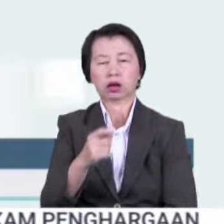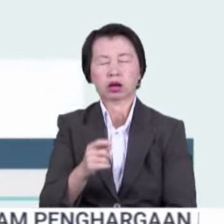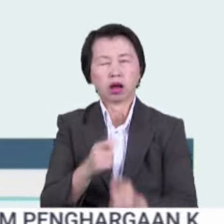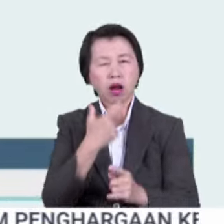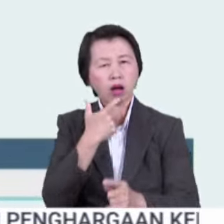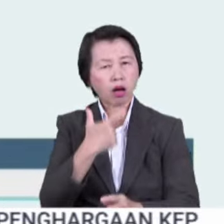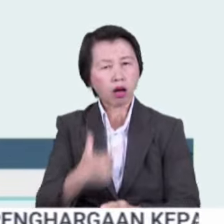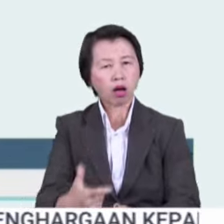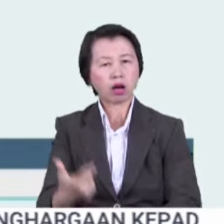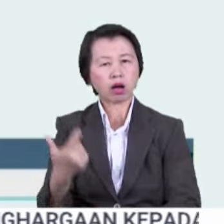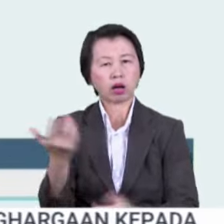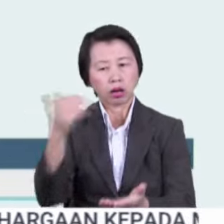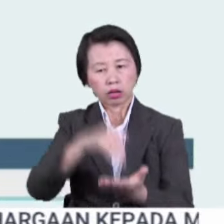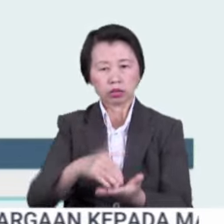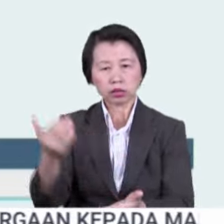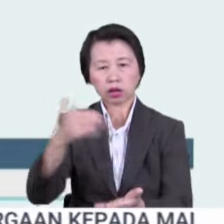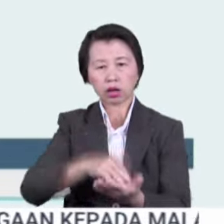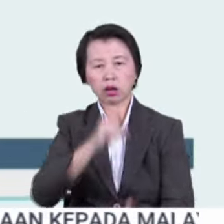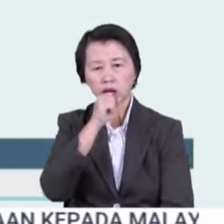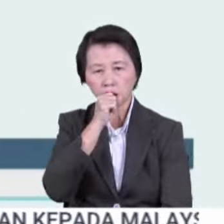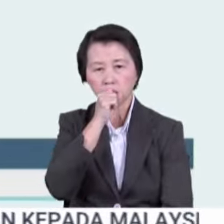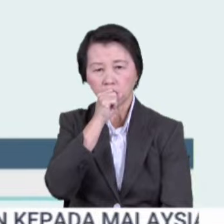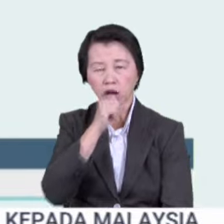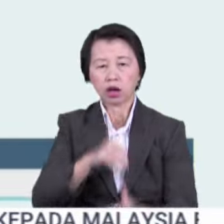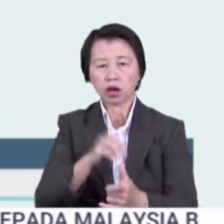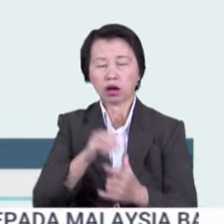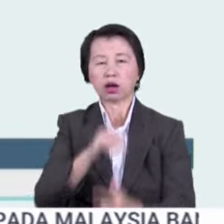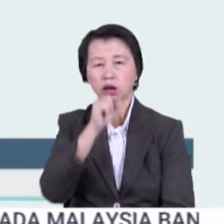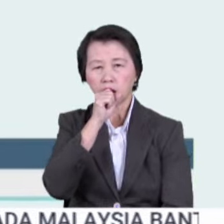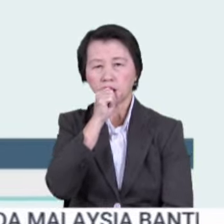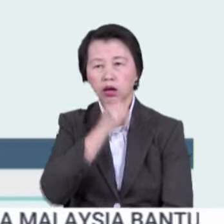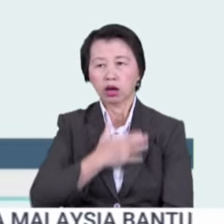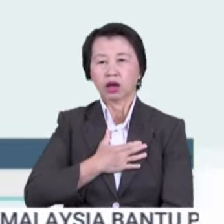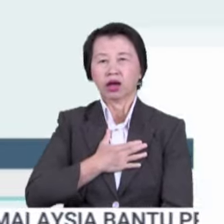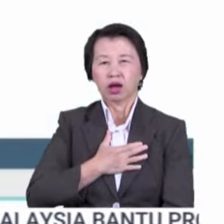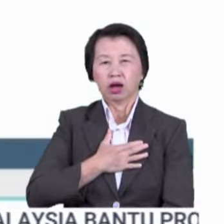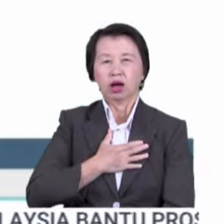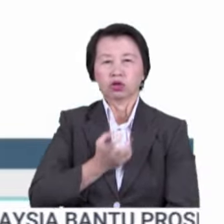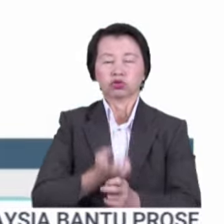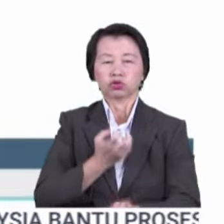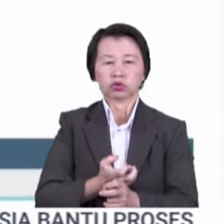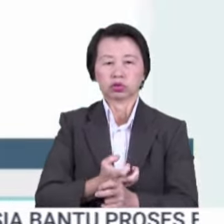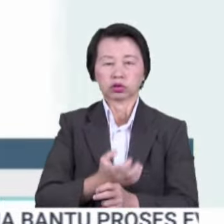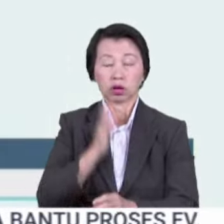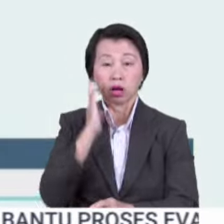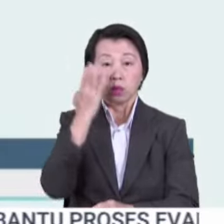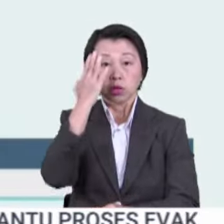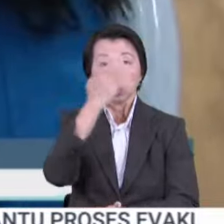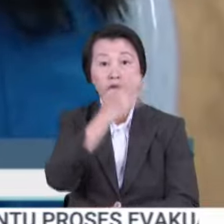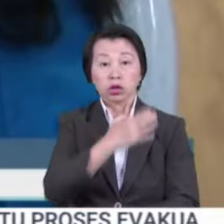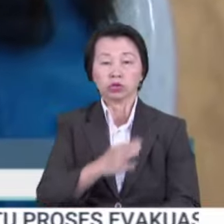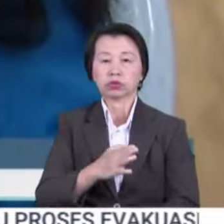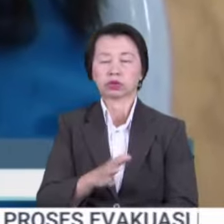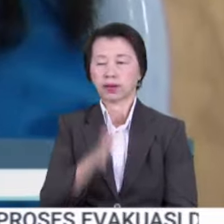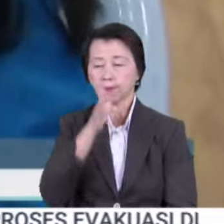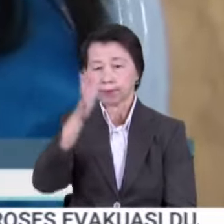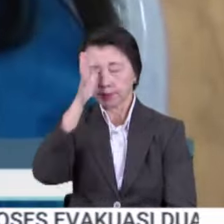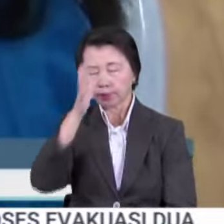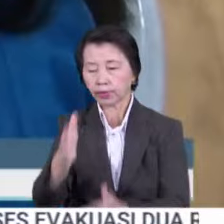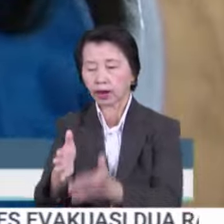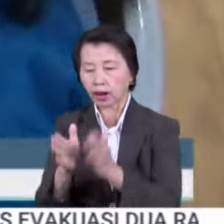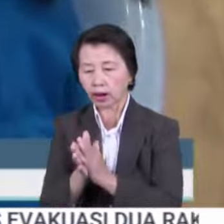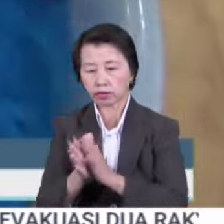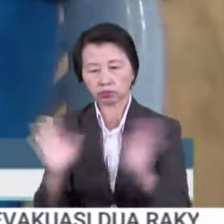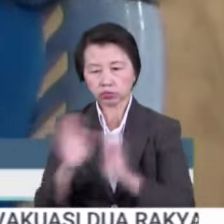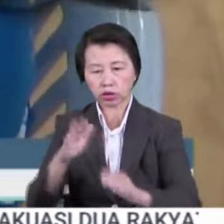berpanjangan batuk berulang atau batuk mengakibatkan kesesakan nafas hingga kebiruan ibu bapak juga disarankan